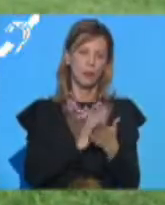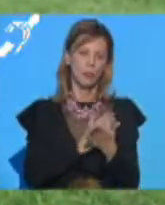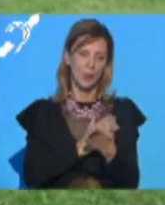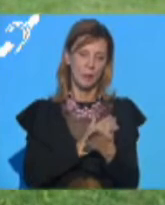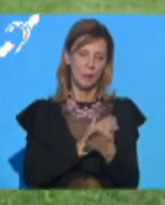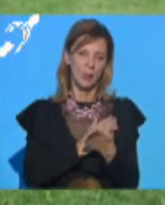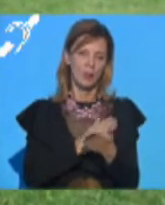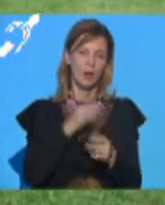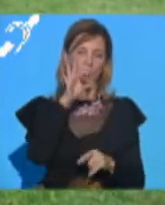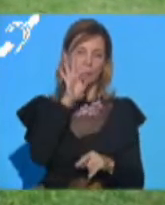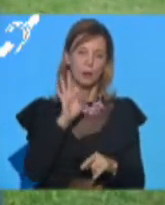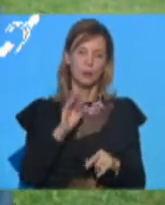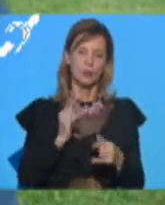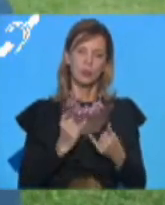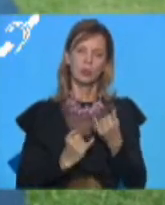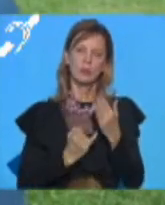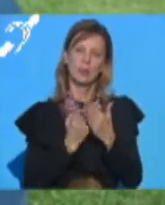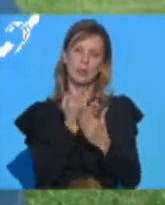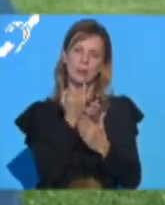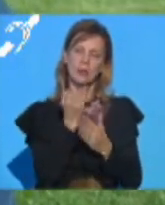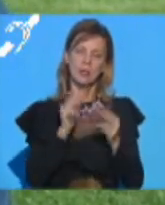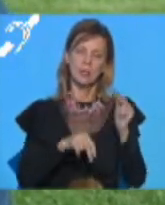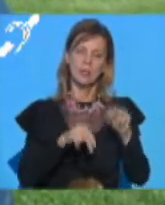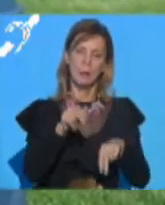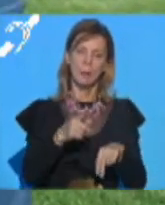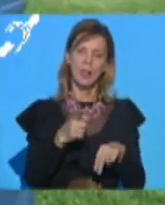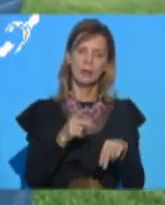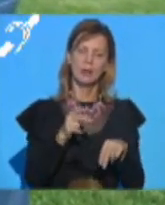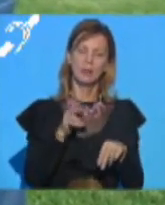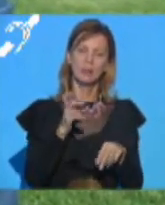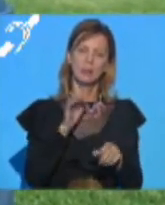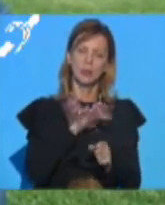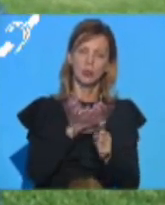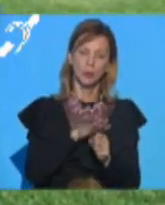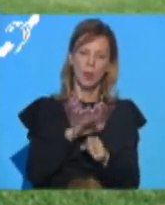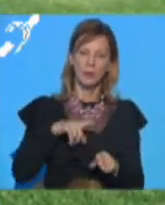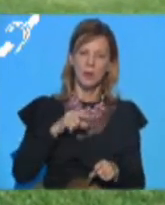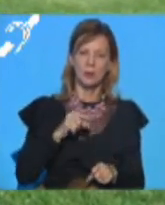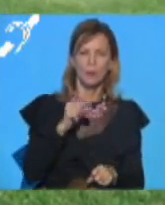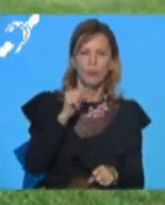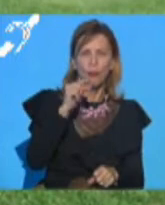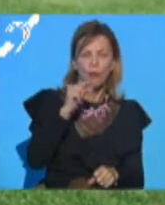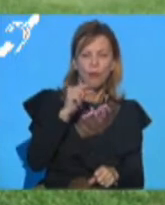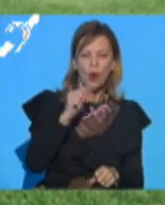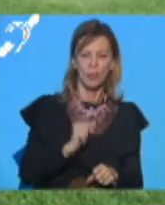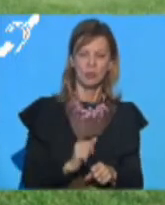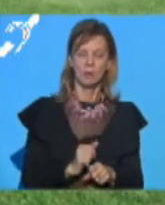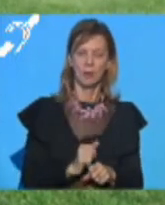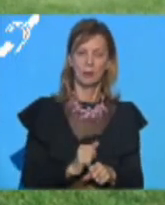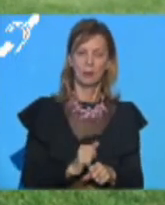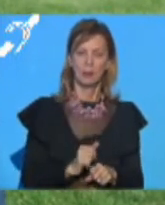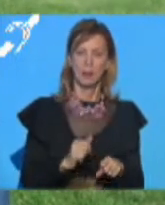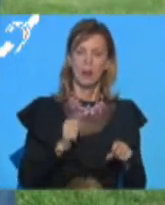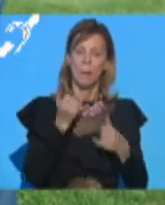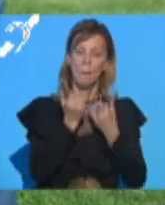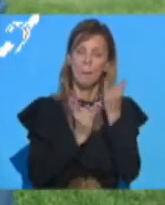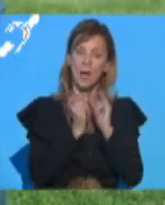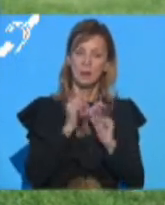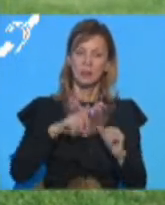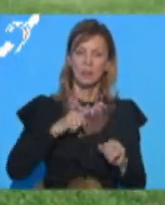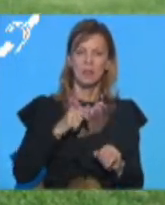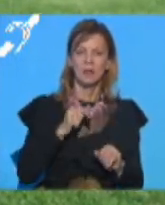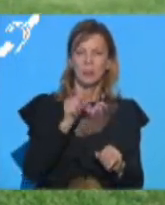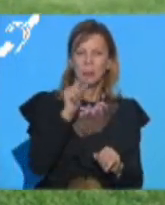Deja procentul de răsărire la plantele semănate în toamnă este foarte, foarte scăzut. Și plantele sunt